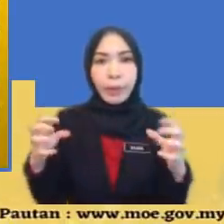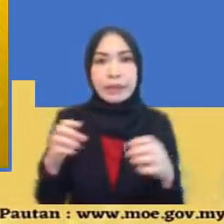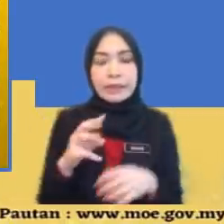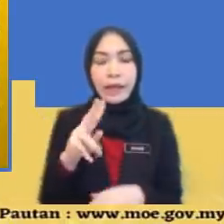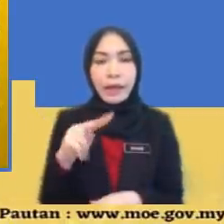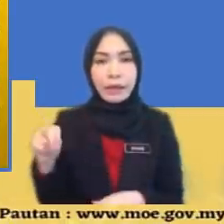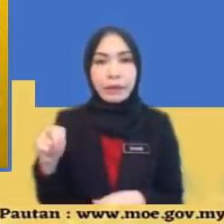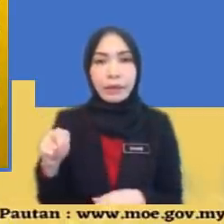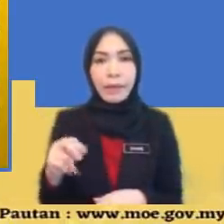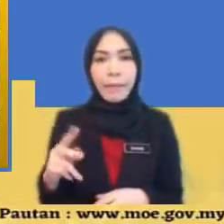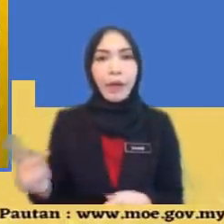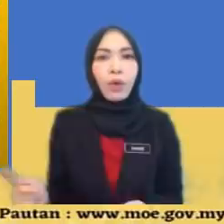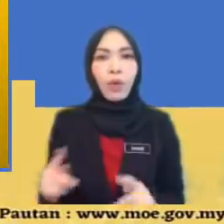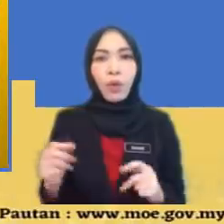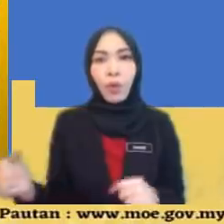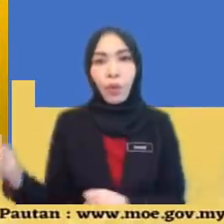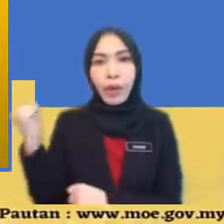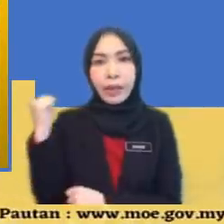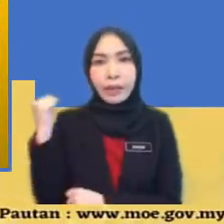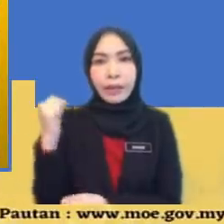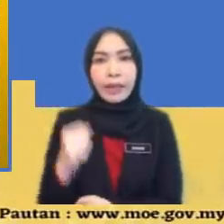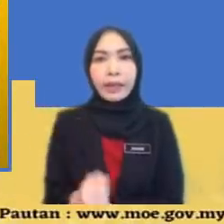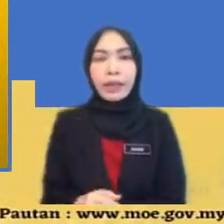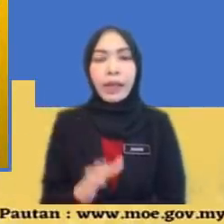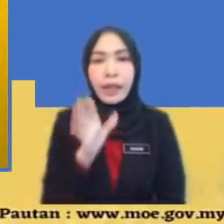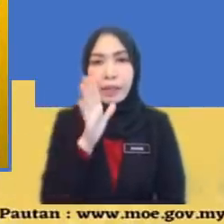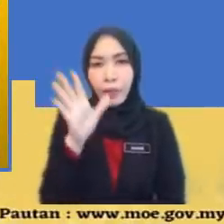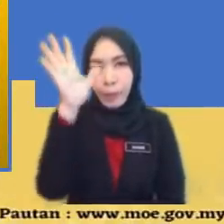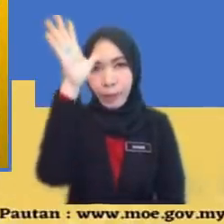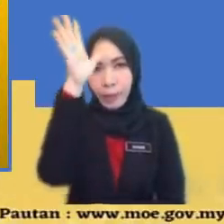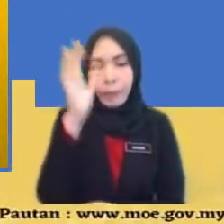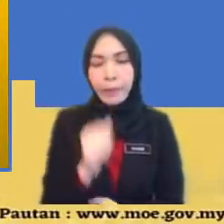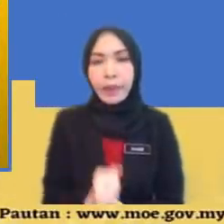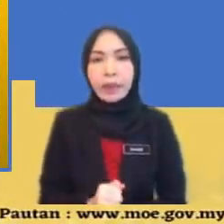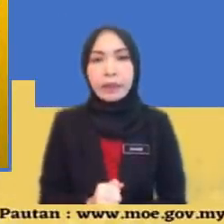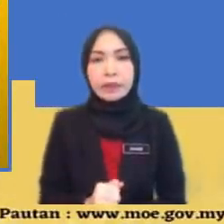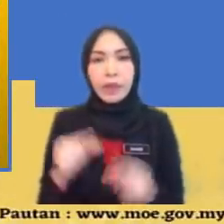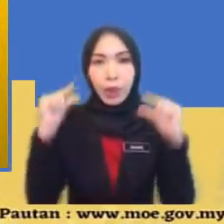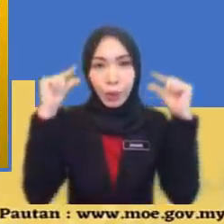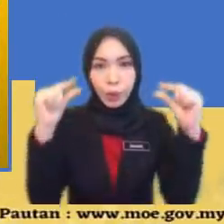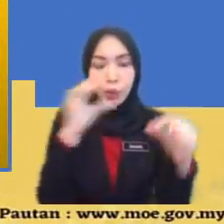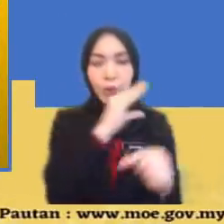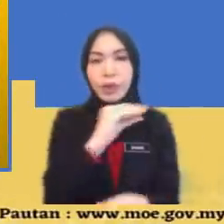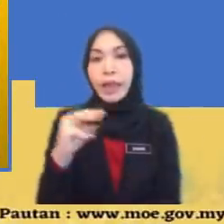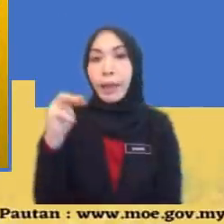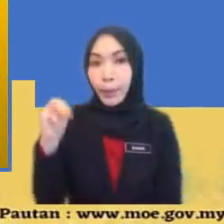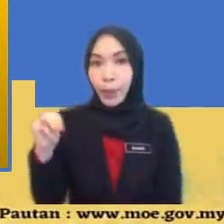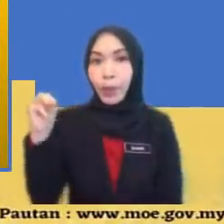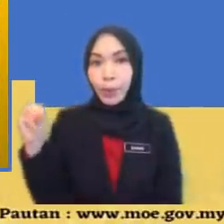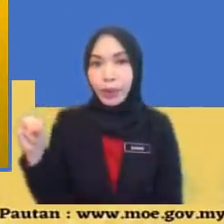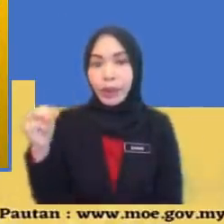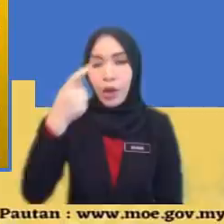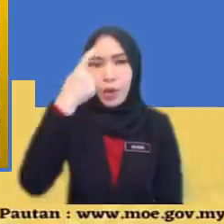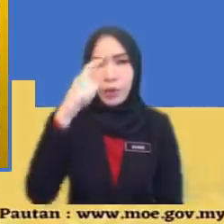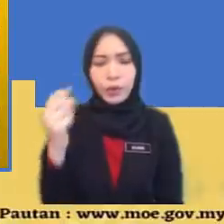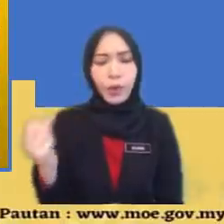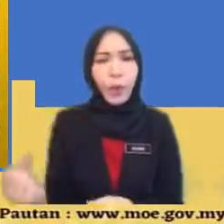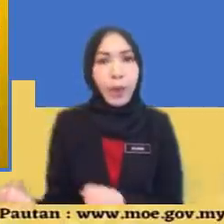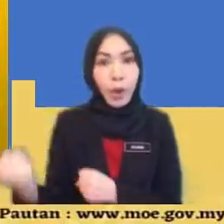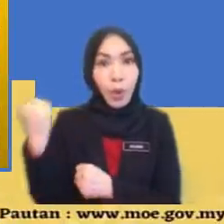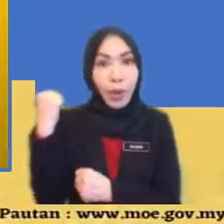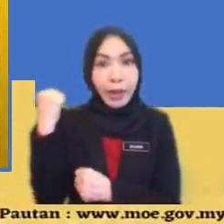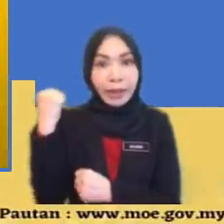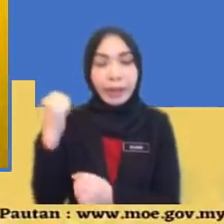murid guru dan ibu Bapa atau penjaga untuk mengukuhkan kemahiran depresi dan nomor resi